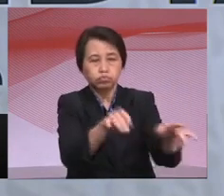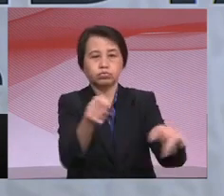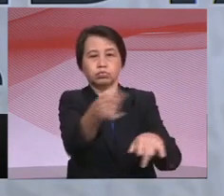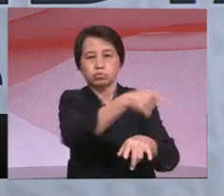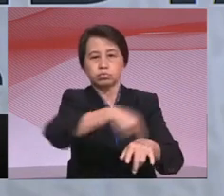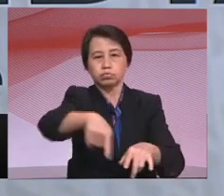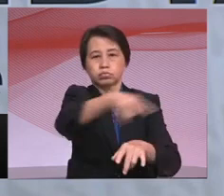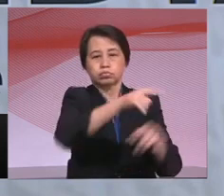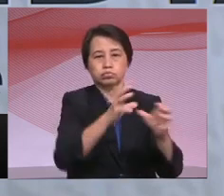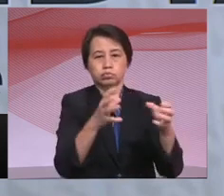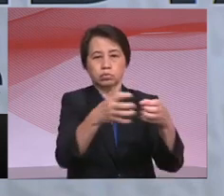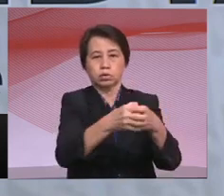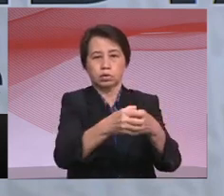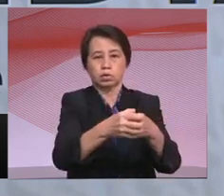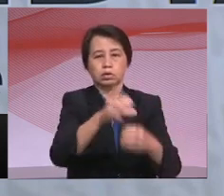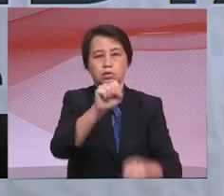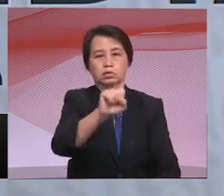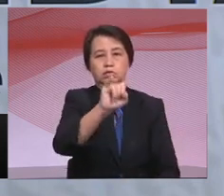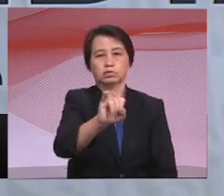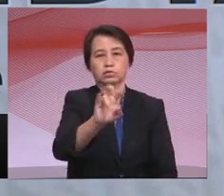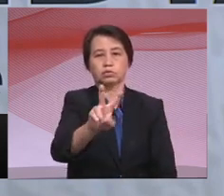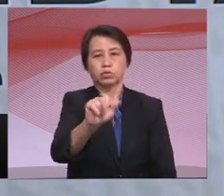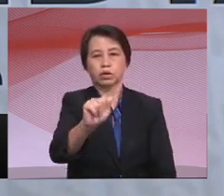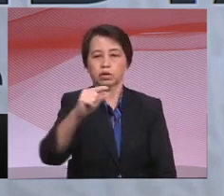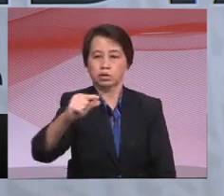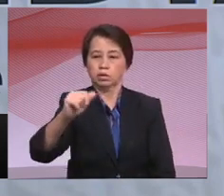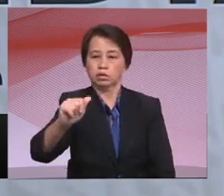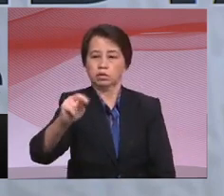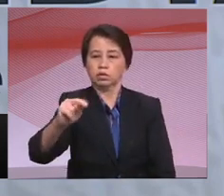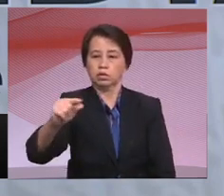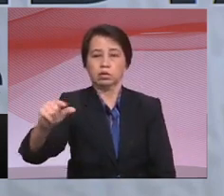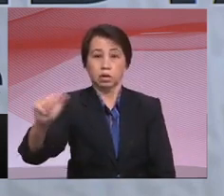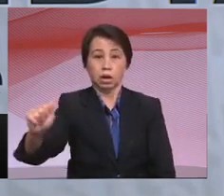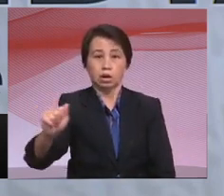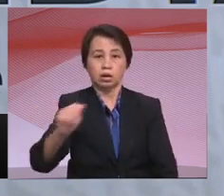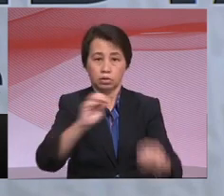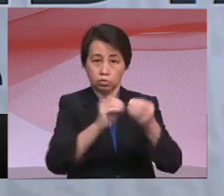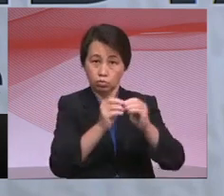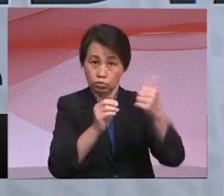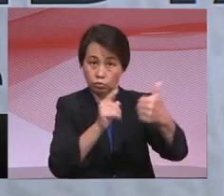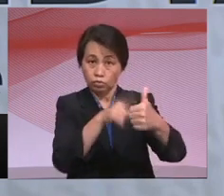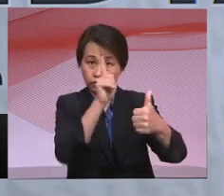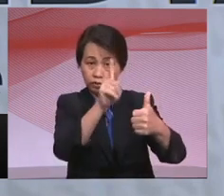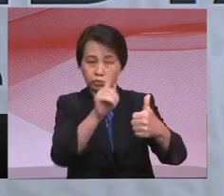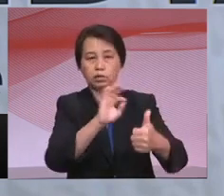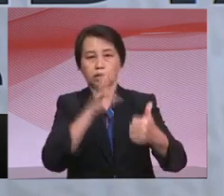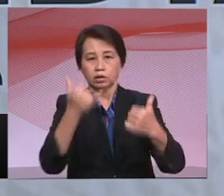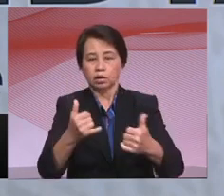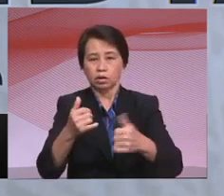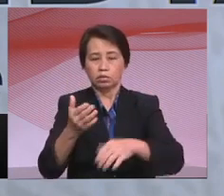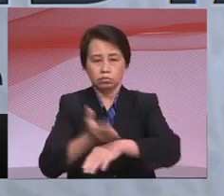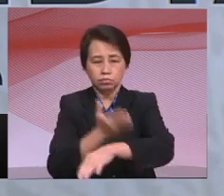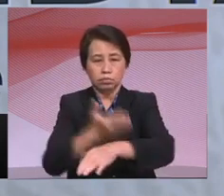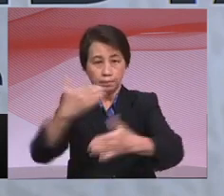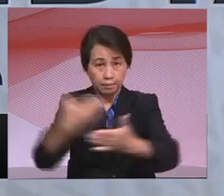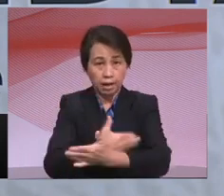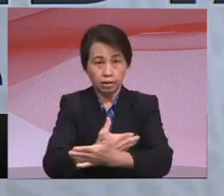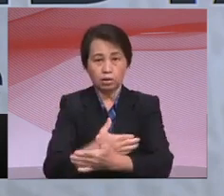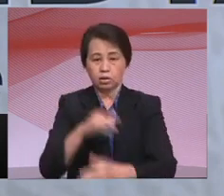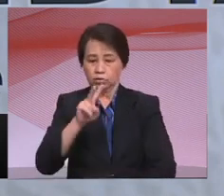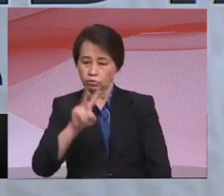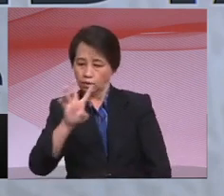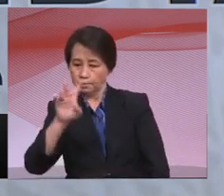di kluster Siva Gangga. Yang itu pertama. Dan yang kedua, kita lihat kepada perkembangan terkini. Pada 24